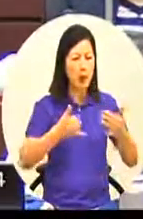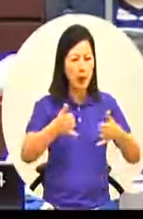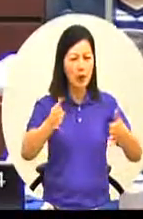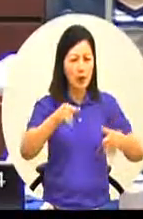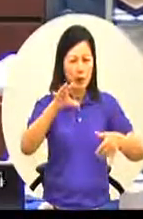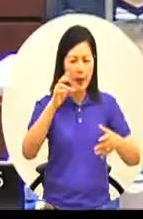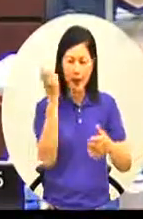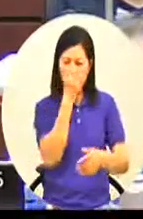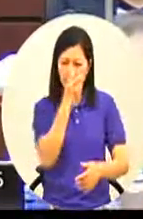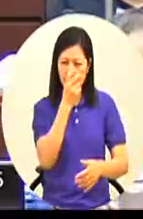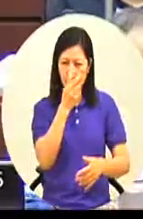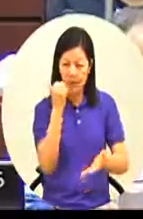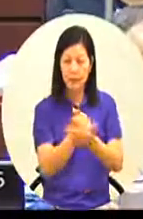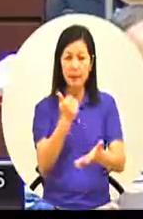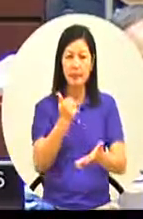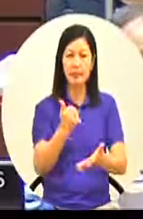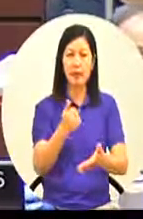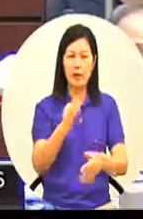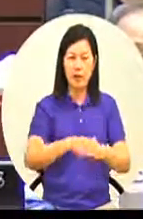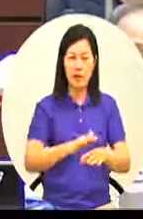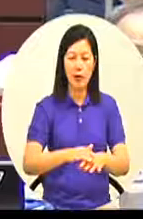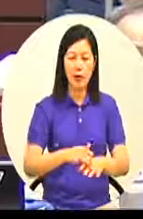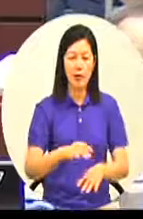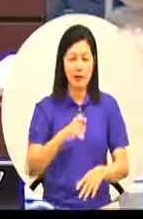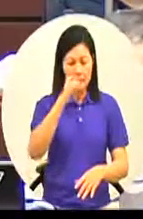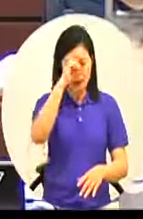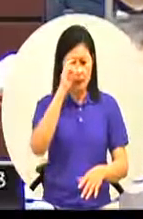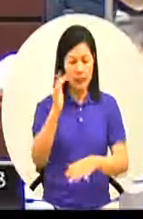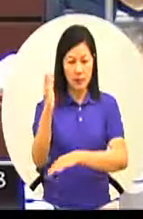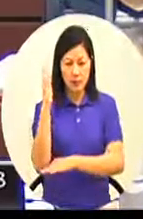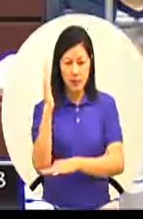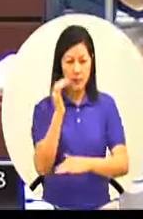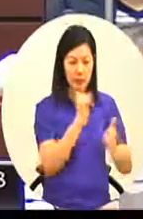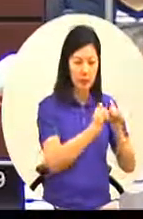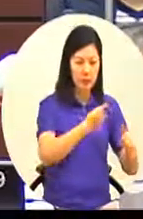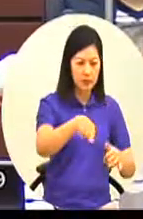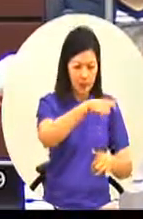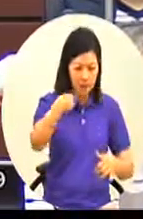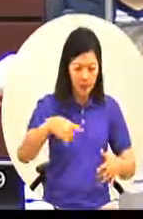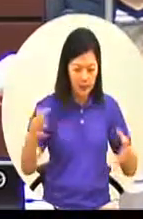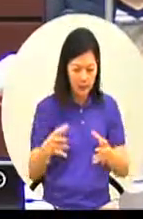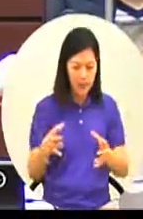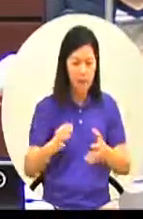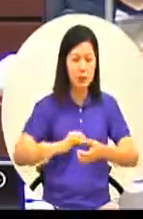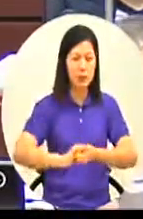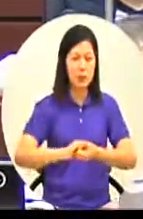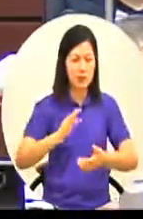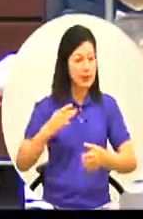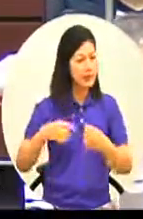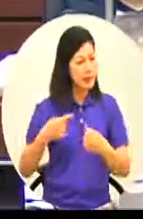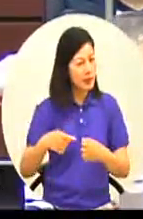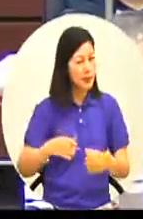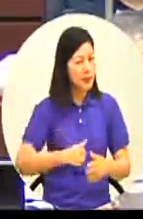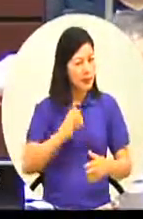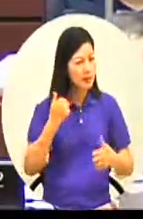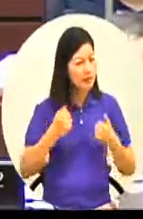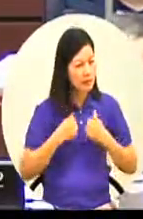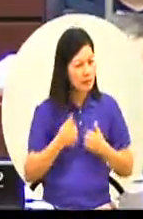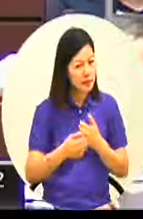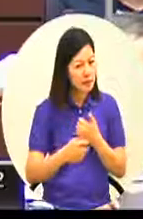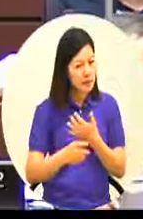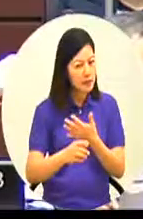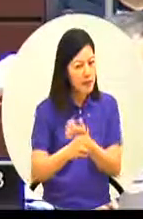望能够让人民跟民众跟政府一起来做决定，但是这是一个实验性质的，但是小规模在进行